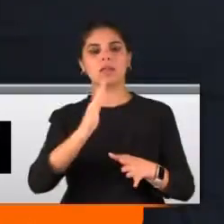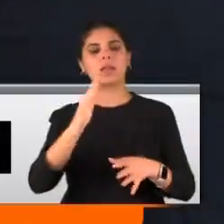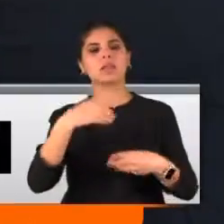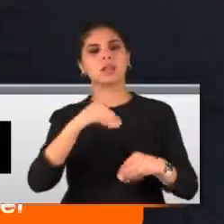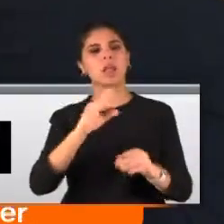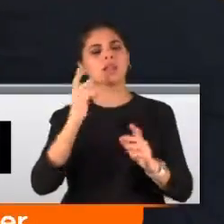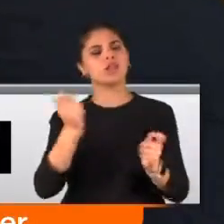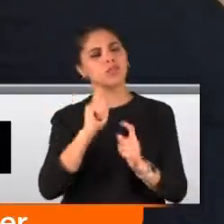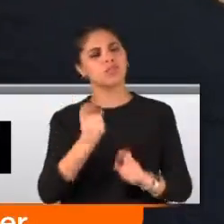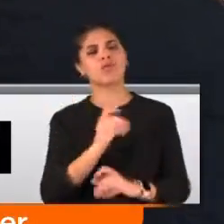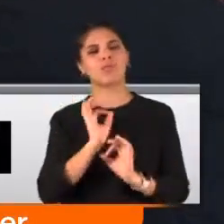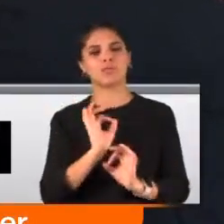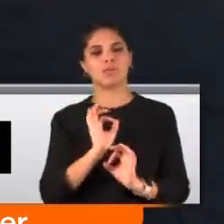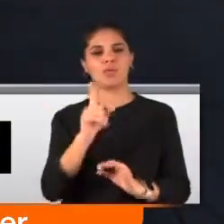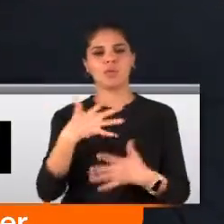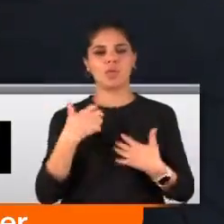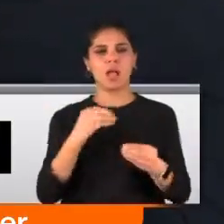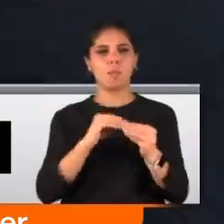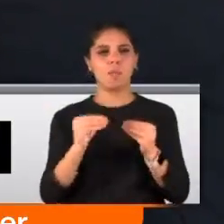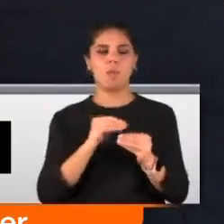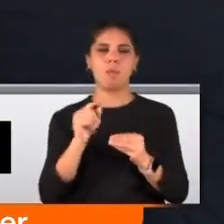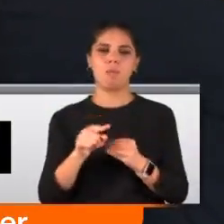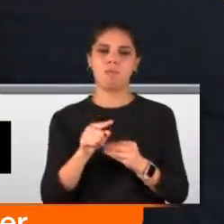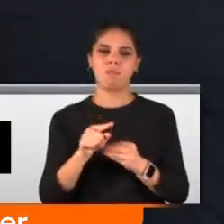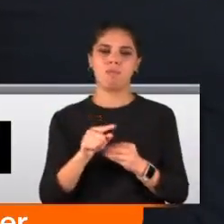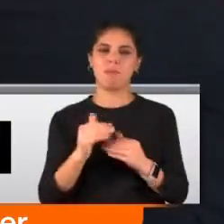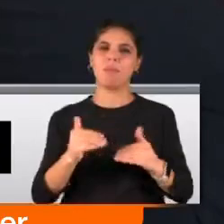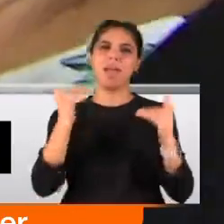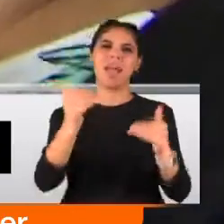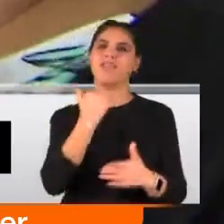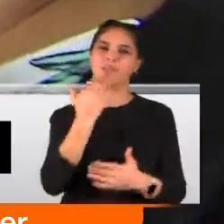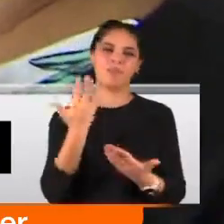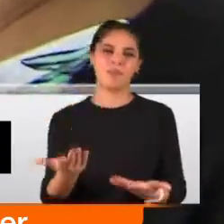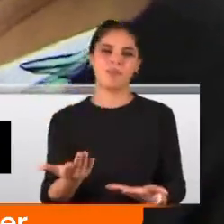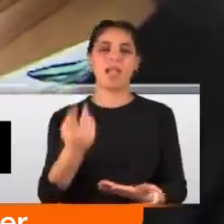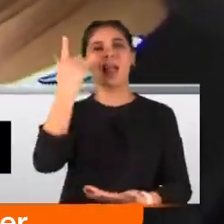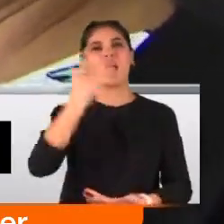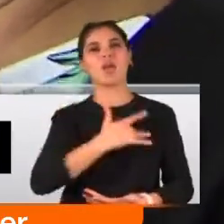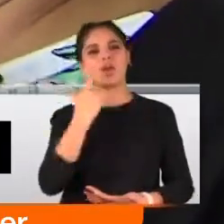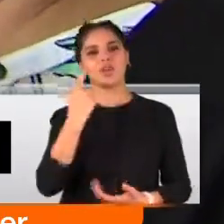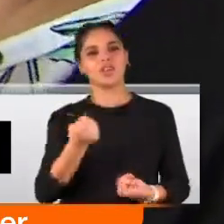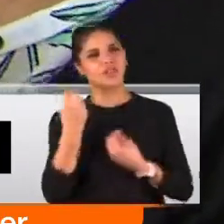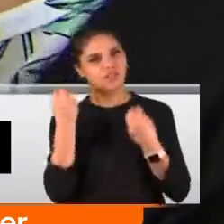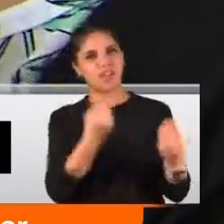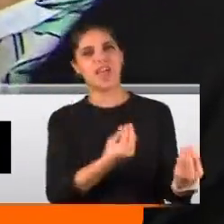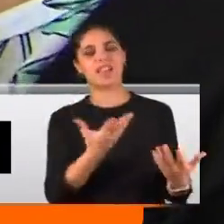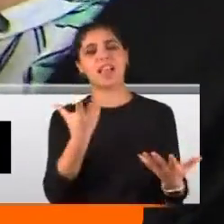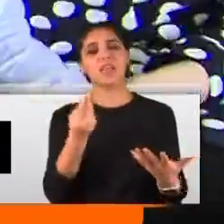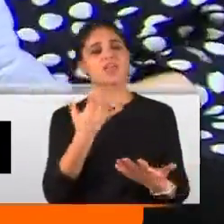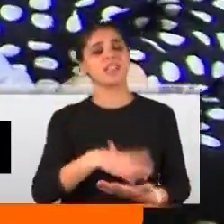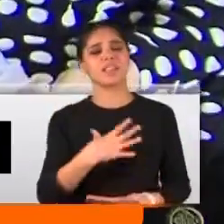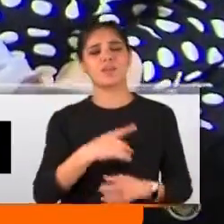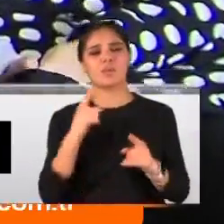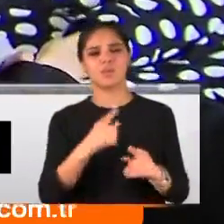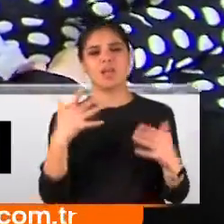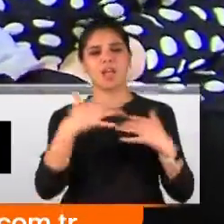konusunda bir şekilde halledilir Ama bu sağlık problemi sağlık konusu ertelenmez yani Allah gönlüne göre versin en büyük temennemi de